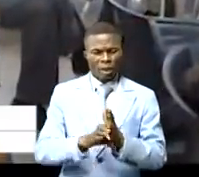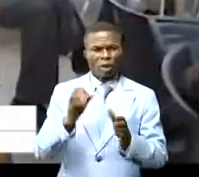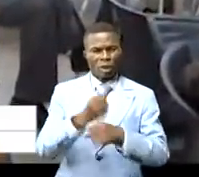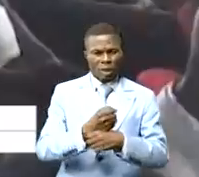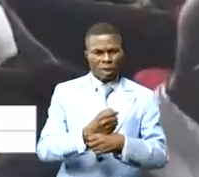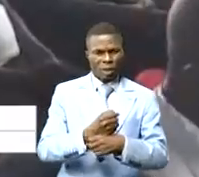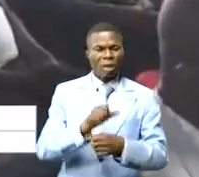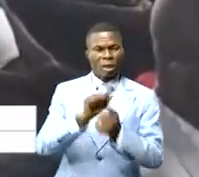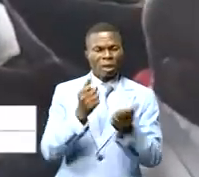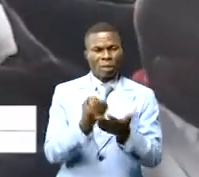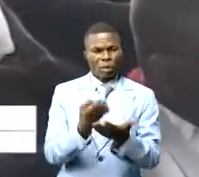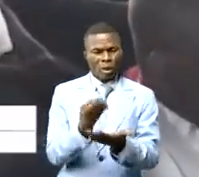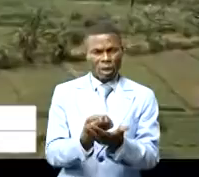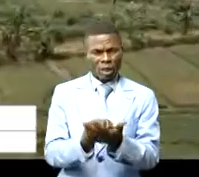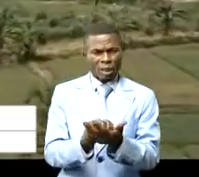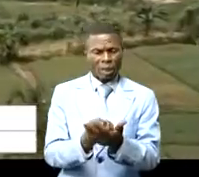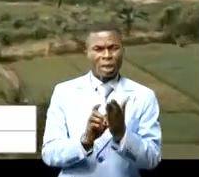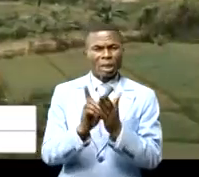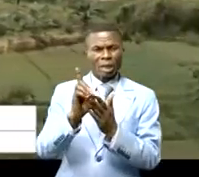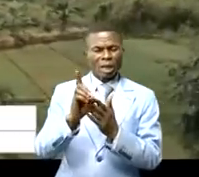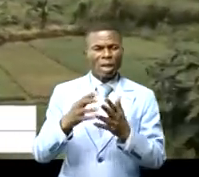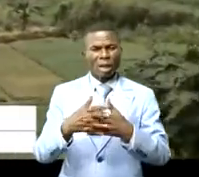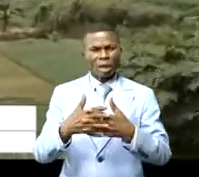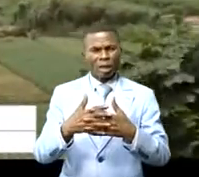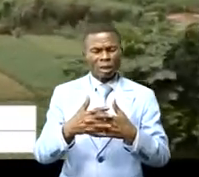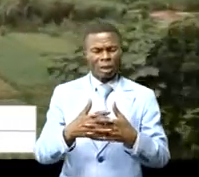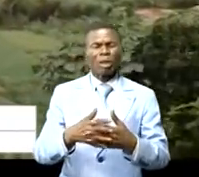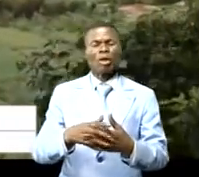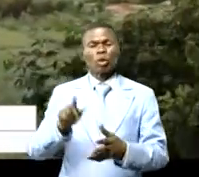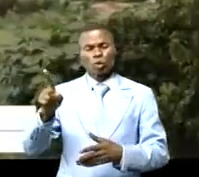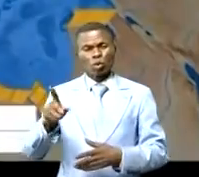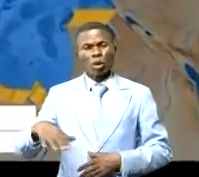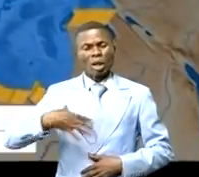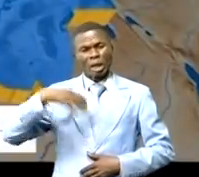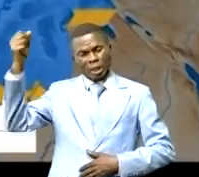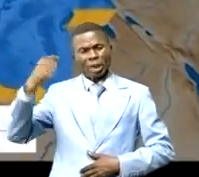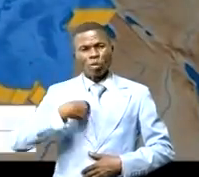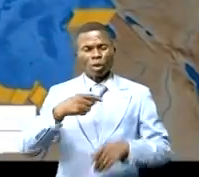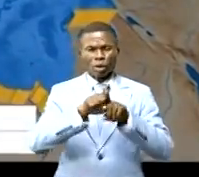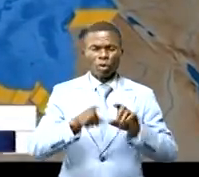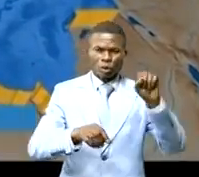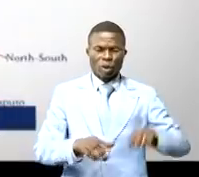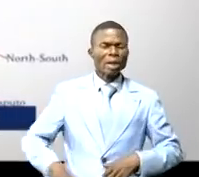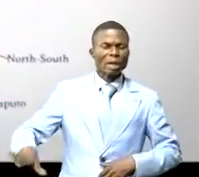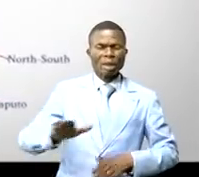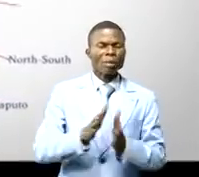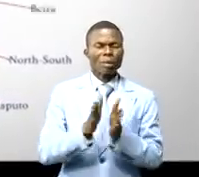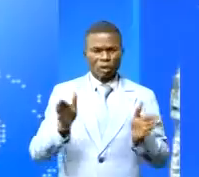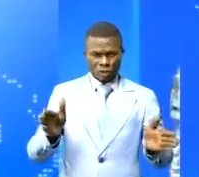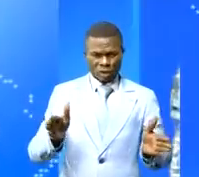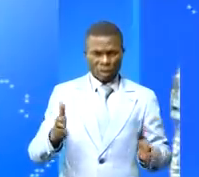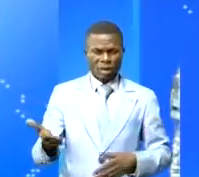d'implantation de ces phénomènes économiques gage d'un meilleur partenariat gagnant-gagnant dans tous les secteurs de la vie nationale en République démocratique du